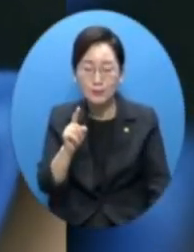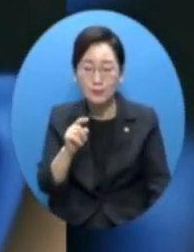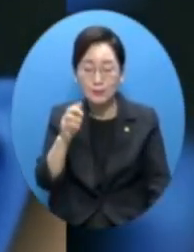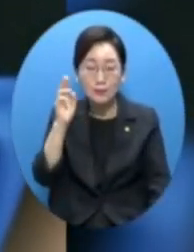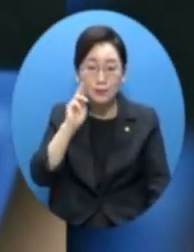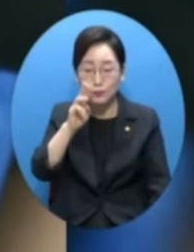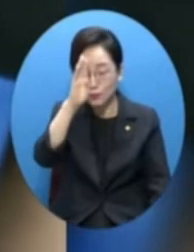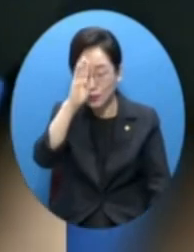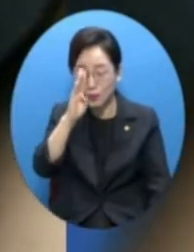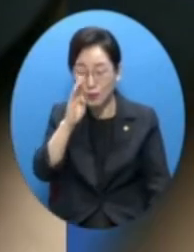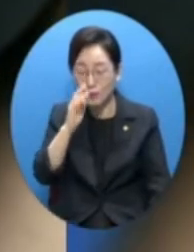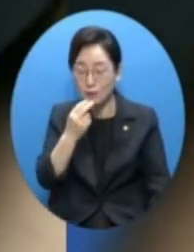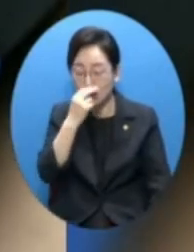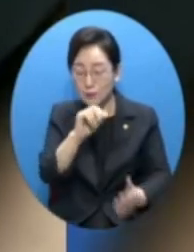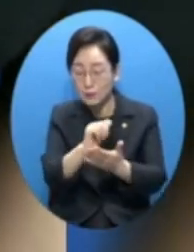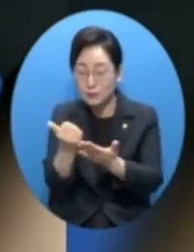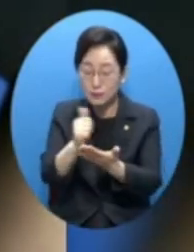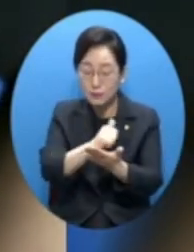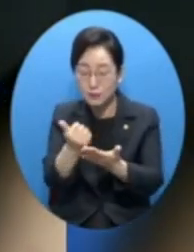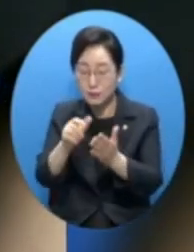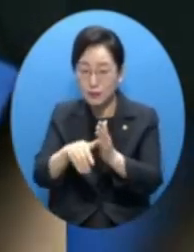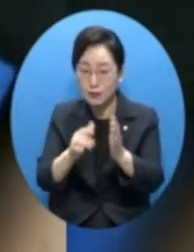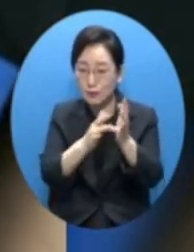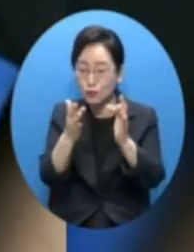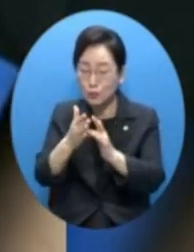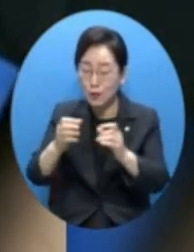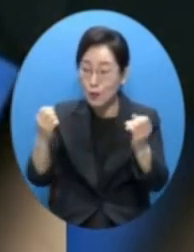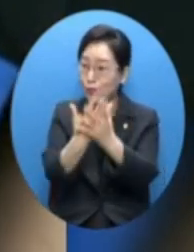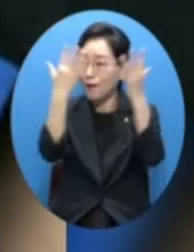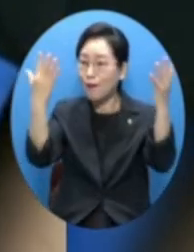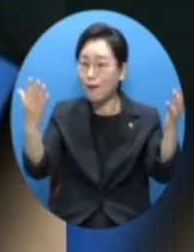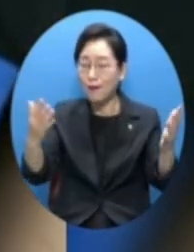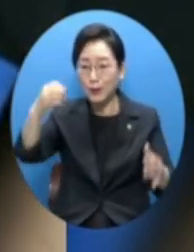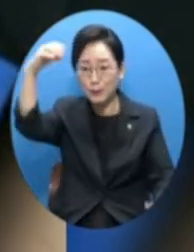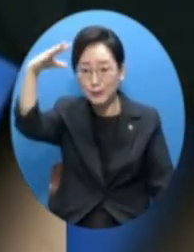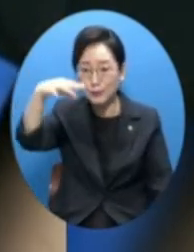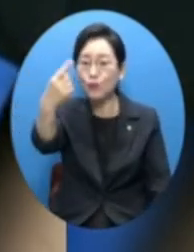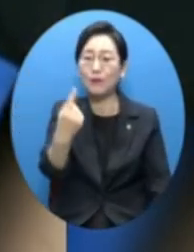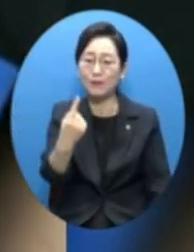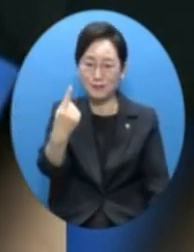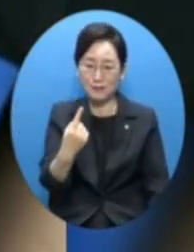중환자실에서 생사로 갈 때 예수님께서 환한 빛으로 찾아오셔가지고